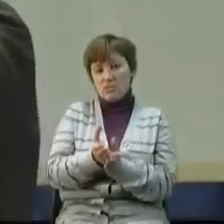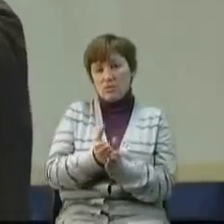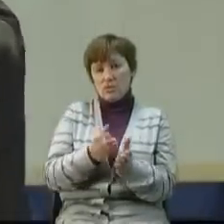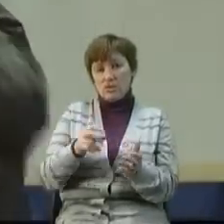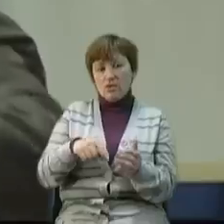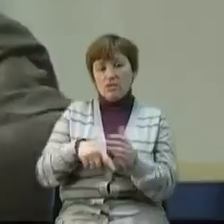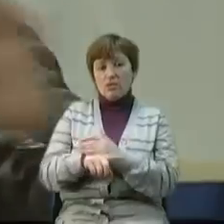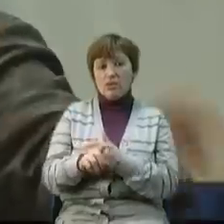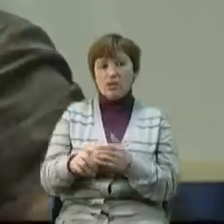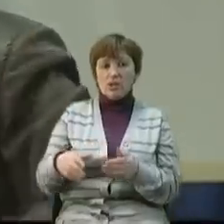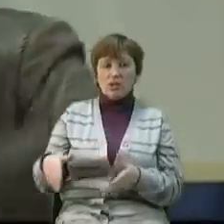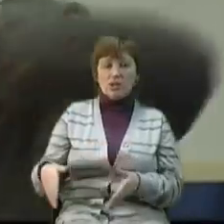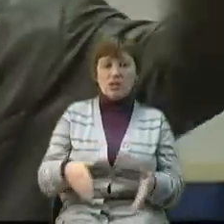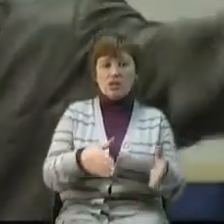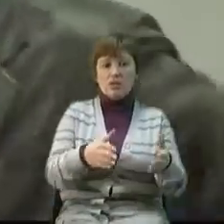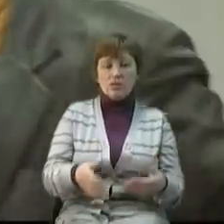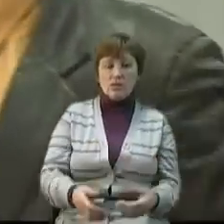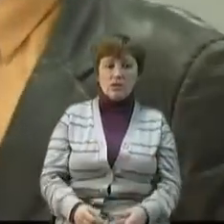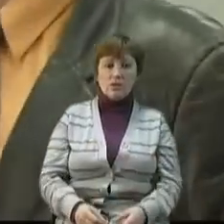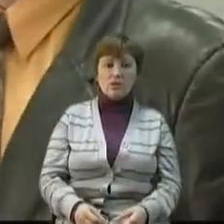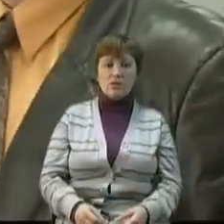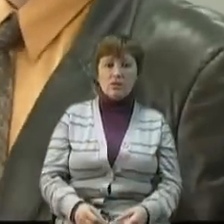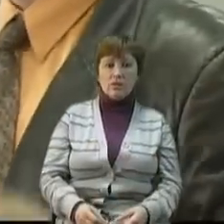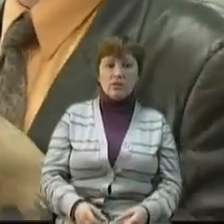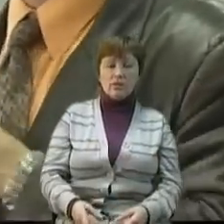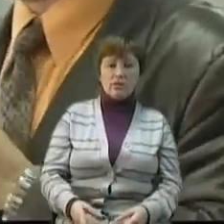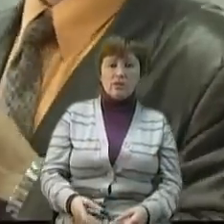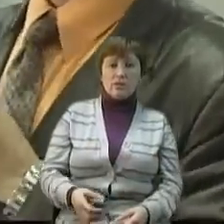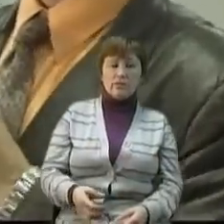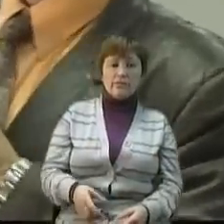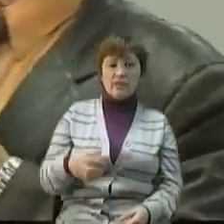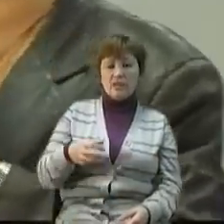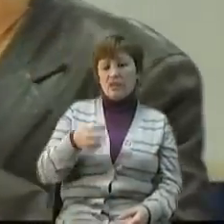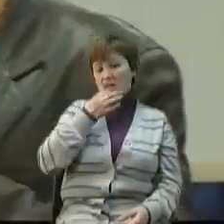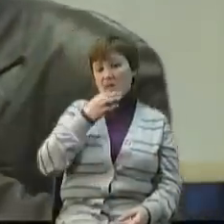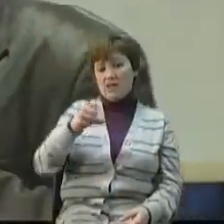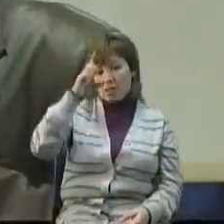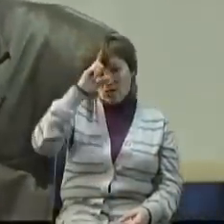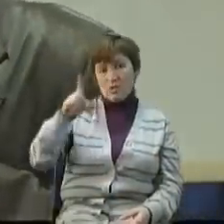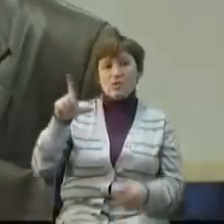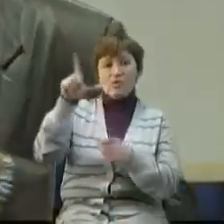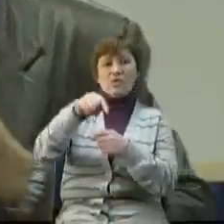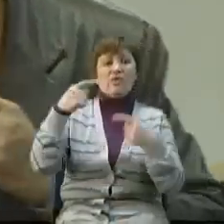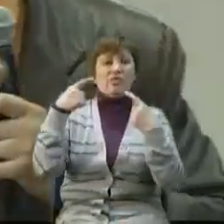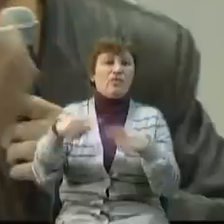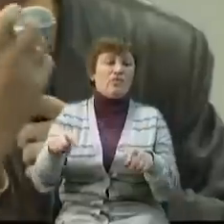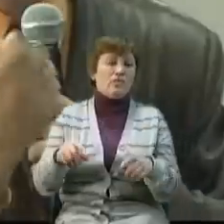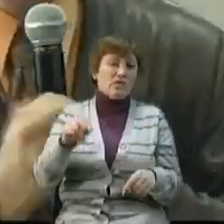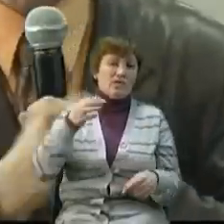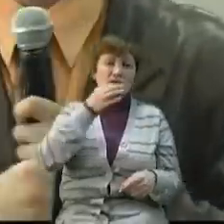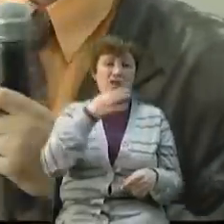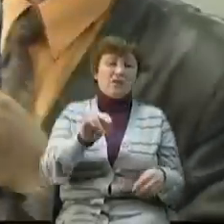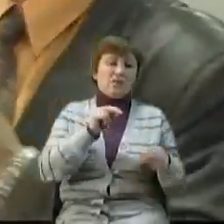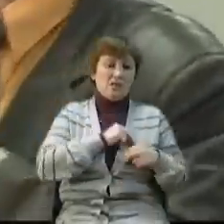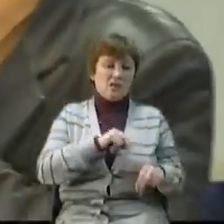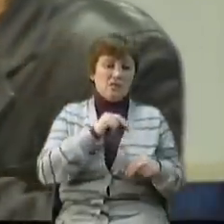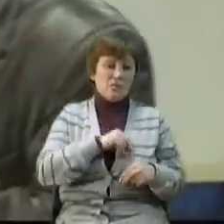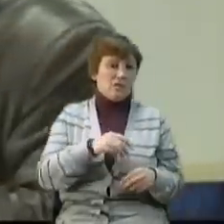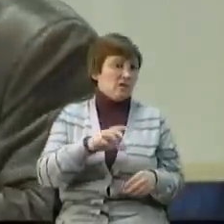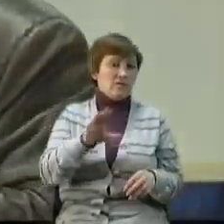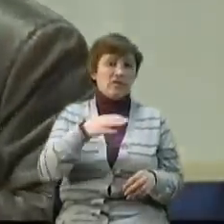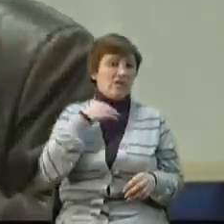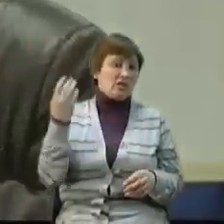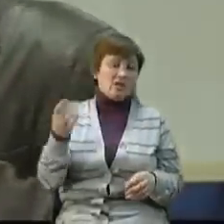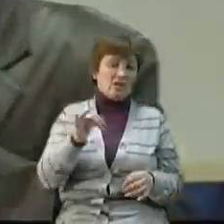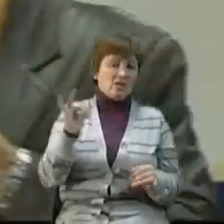дороги. И, знаете, не нравится страна, уехал в другую. Не нравится там работа, убежал. Ему не интересует воля Божья. Он всегда ищет